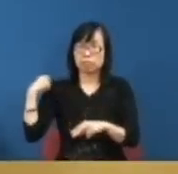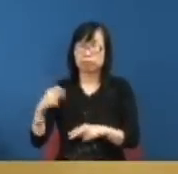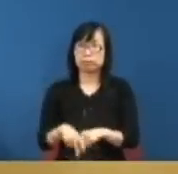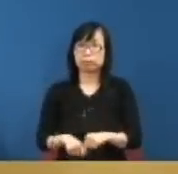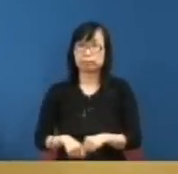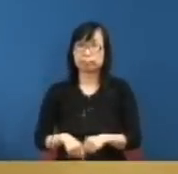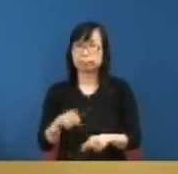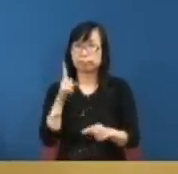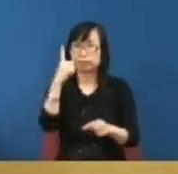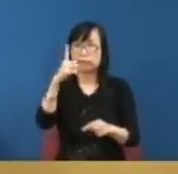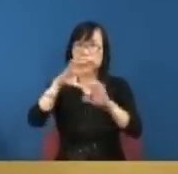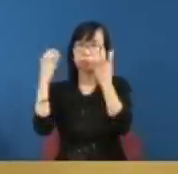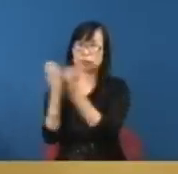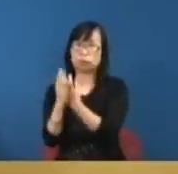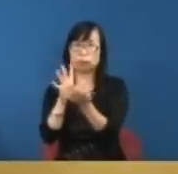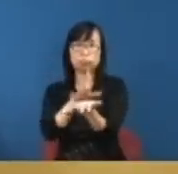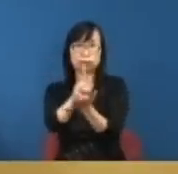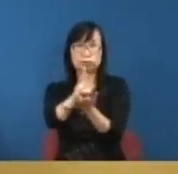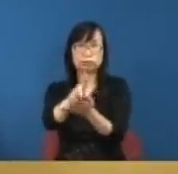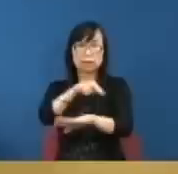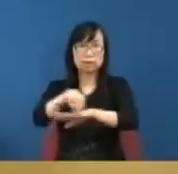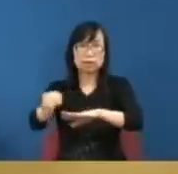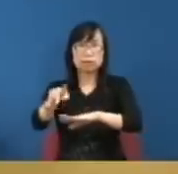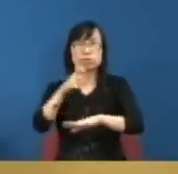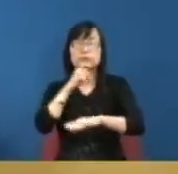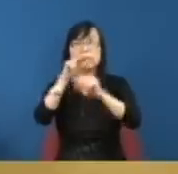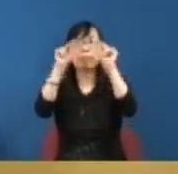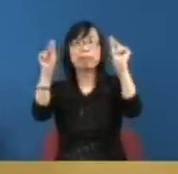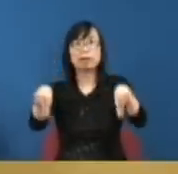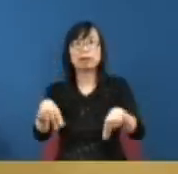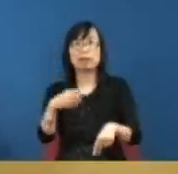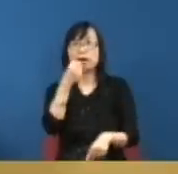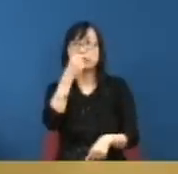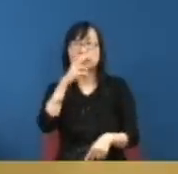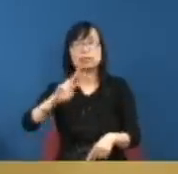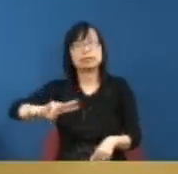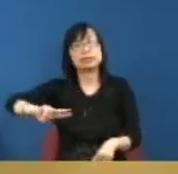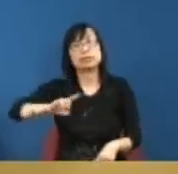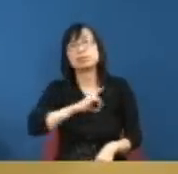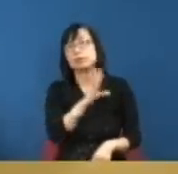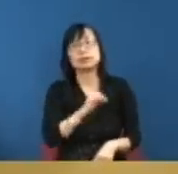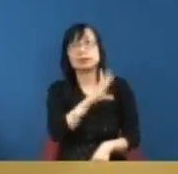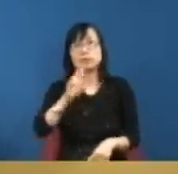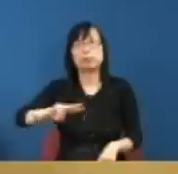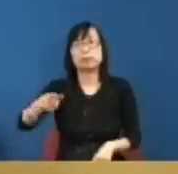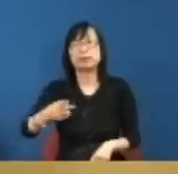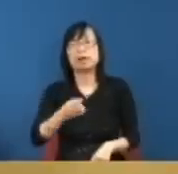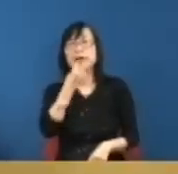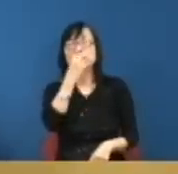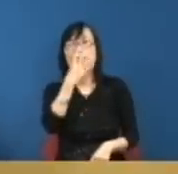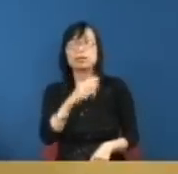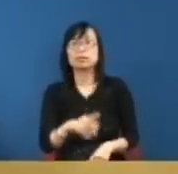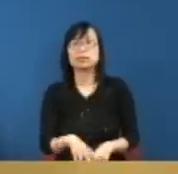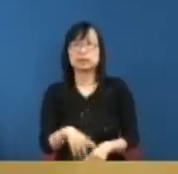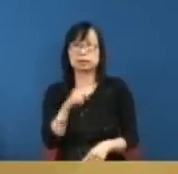的這個國家壟斷資本主義，如果出現問題的時候，香港自然會變。在這個問題上面，香港人是有